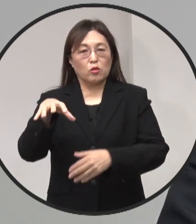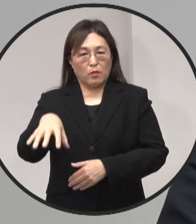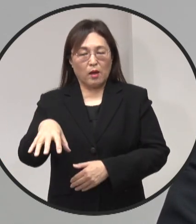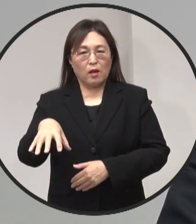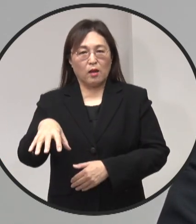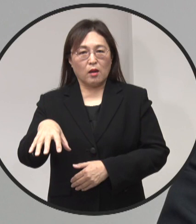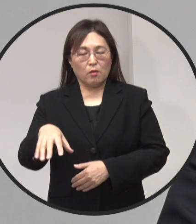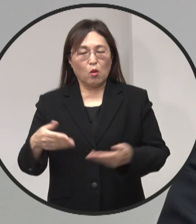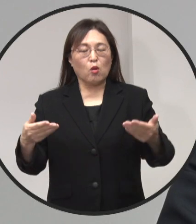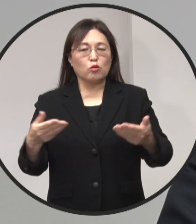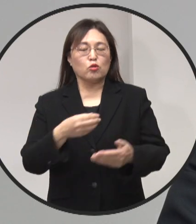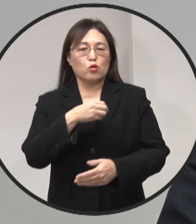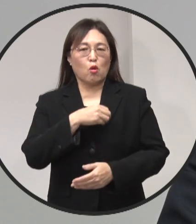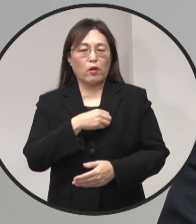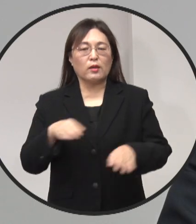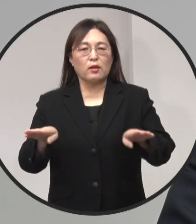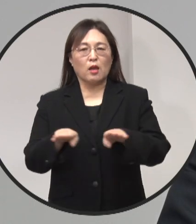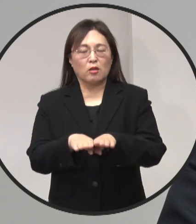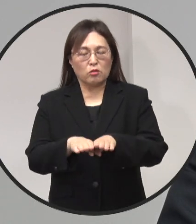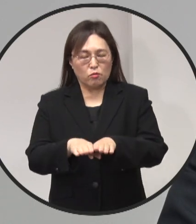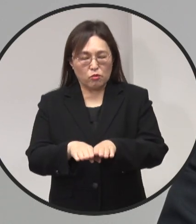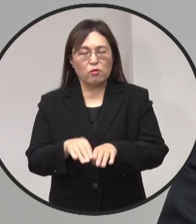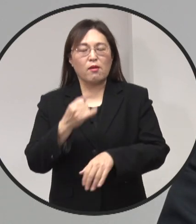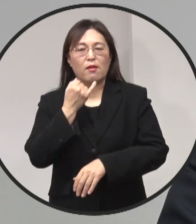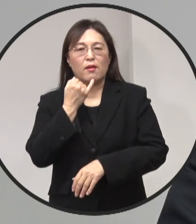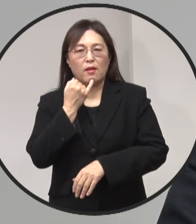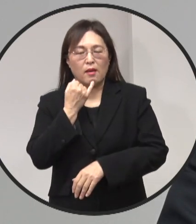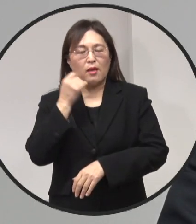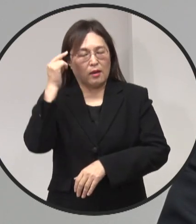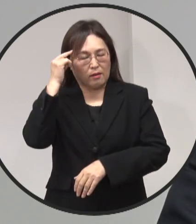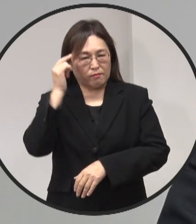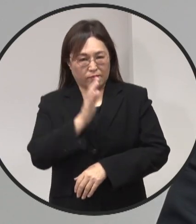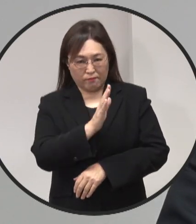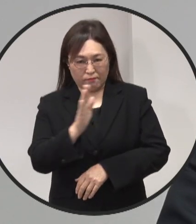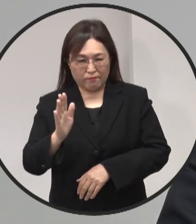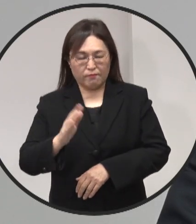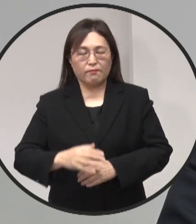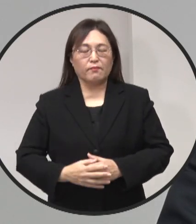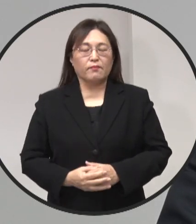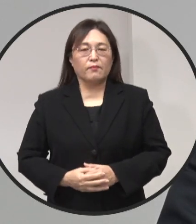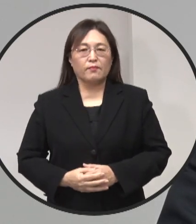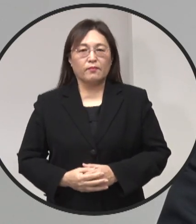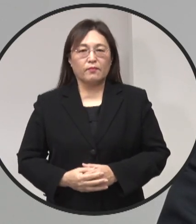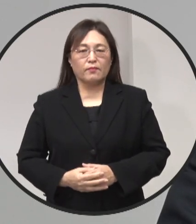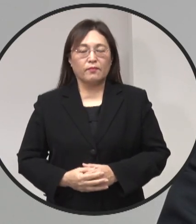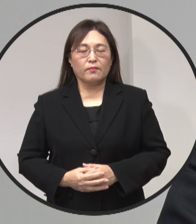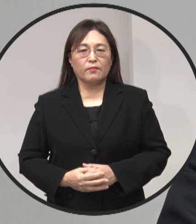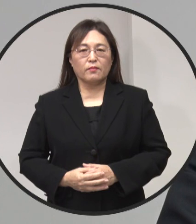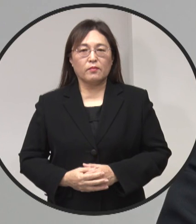職場でも従業員の方が休むことへの配慮を十分に行ってください